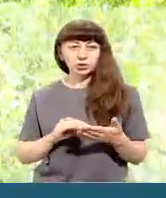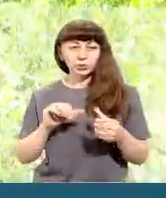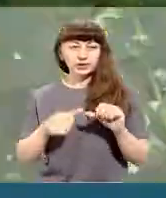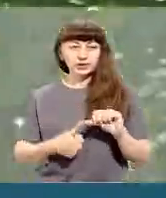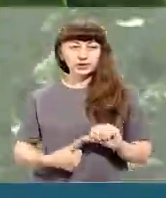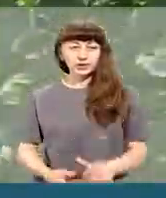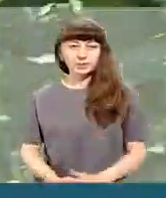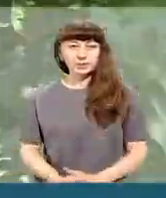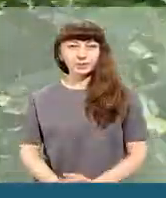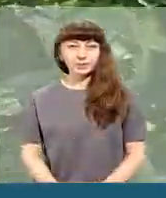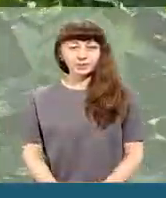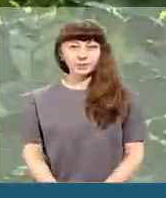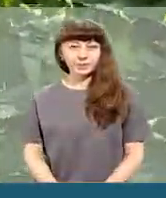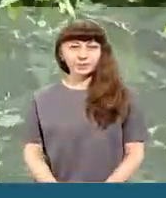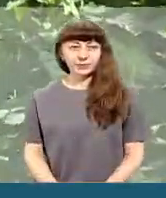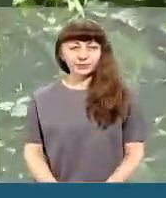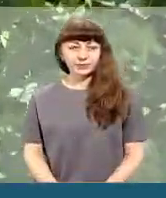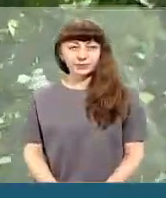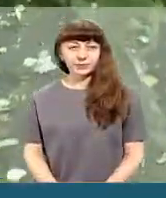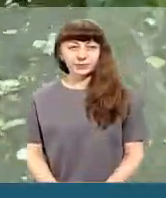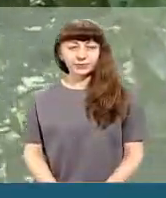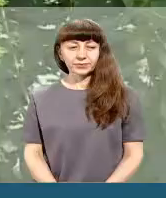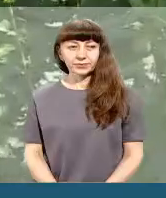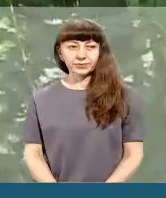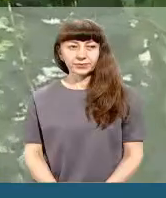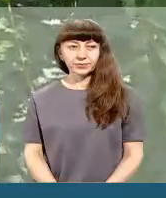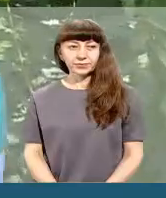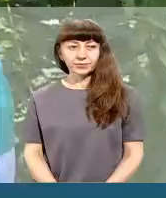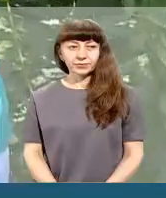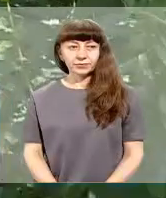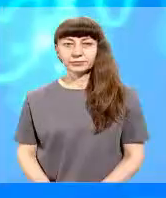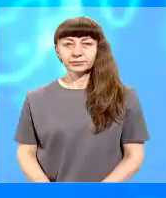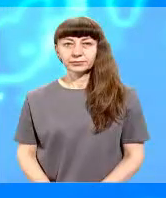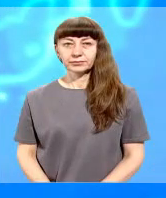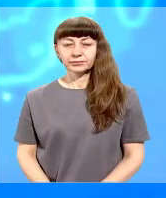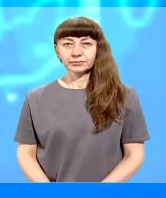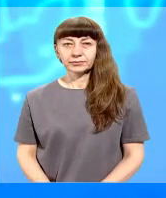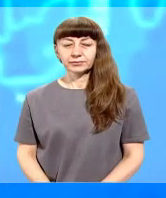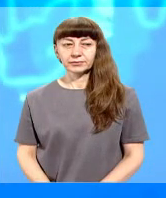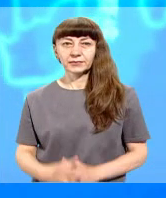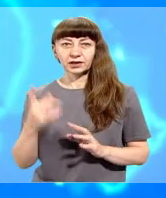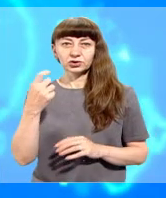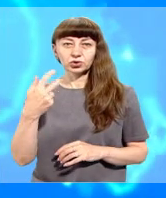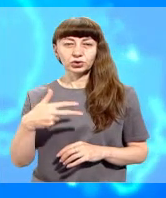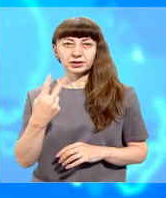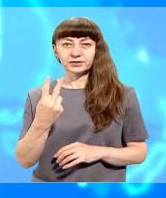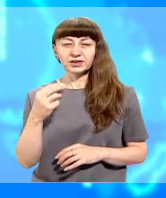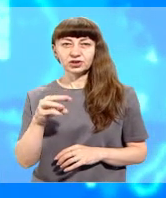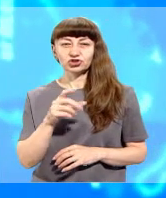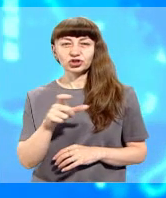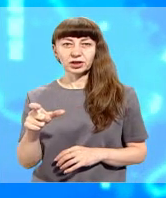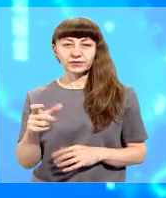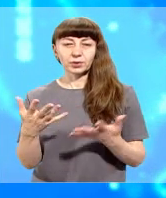сохранение природы родного края. Алмажан Амангельдинова, Родион Бабич, телеканал «Кустанай». Почти 132 тысячи